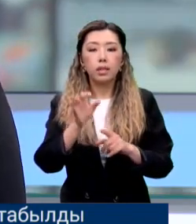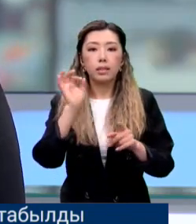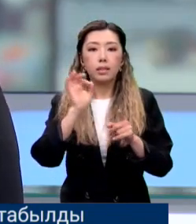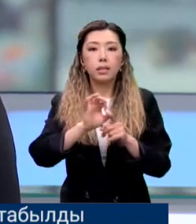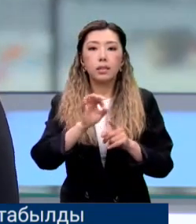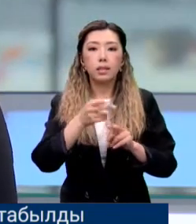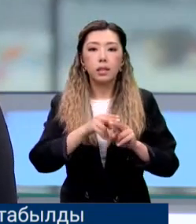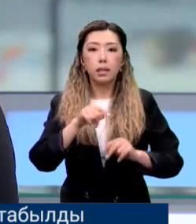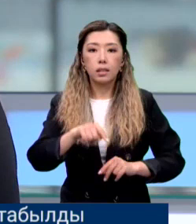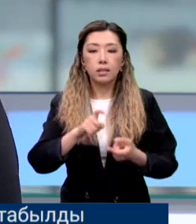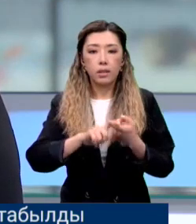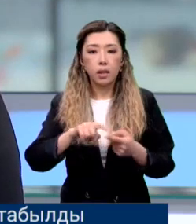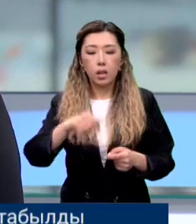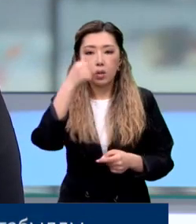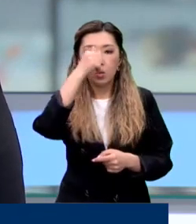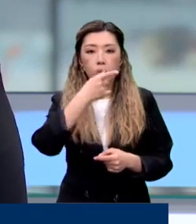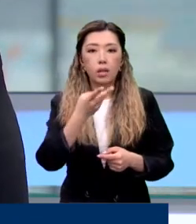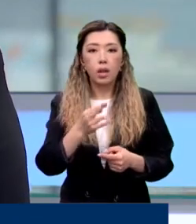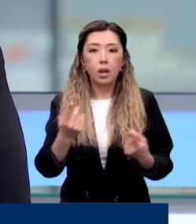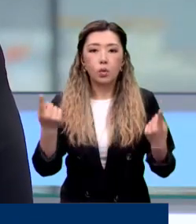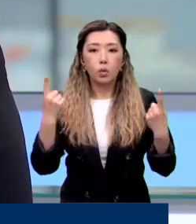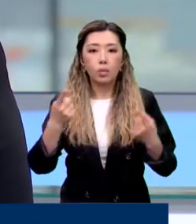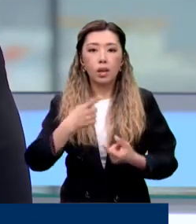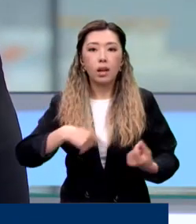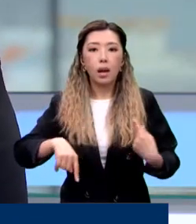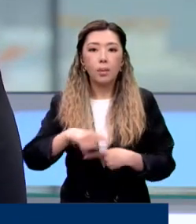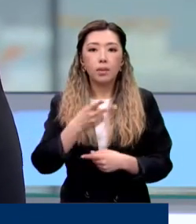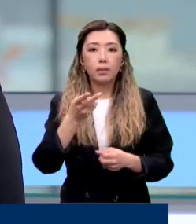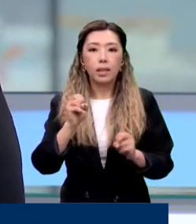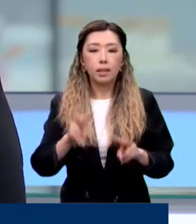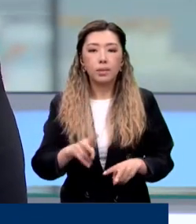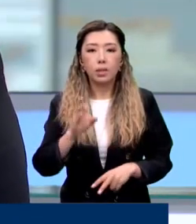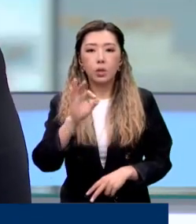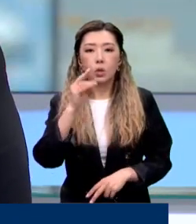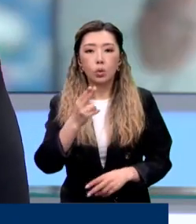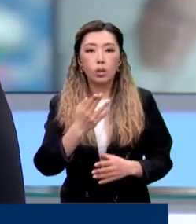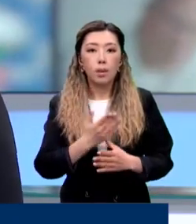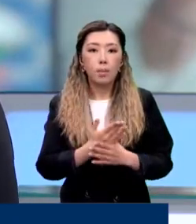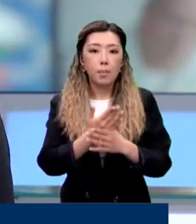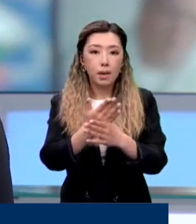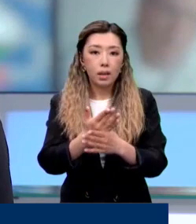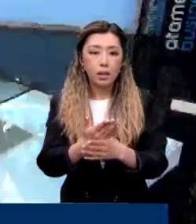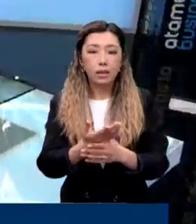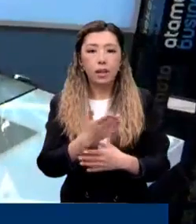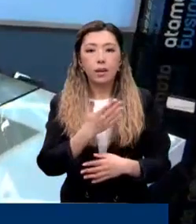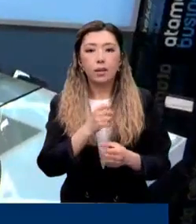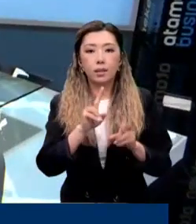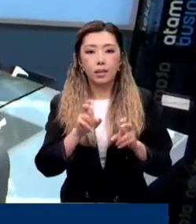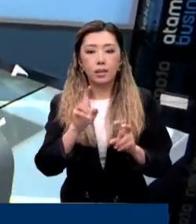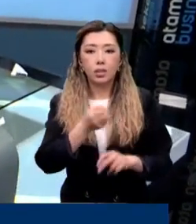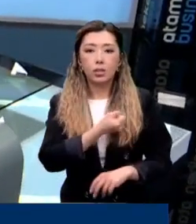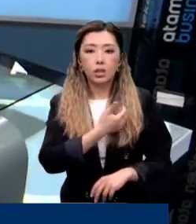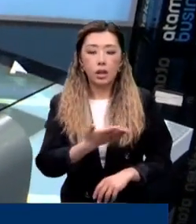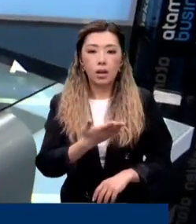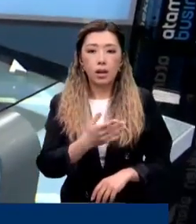на этот год у тех или иных крупных компаний для социальных каких-то проектов и, наверное, для благотворительных. Поэтому